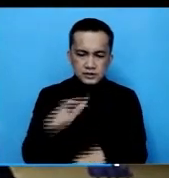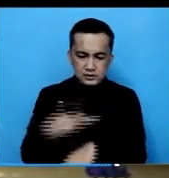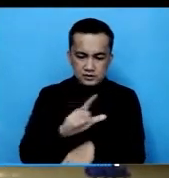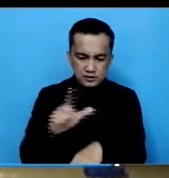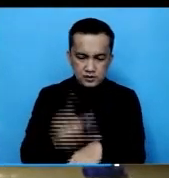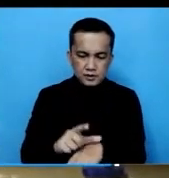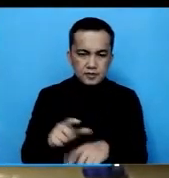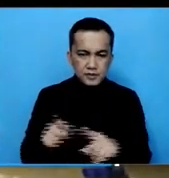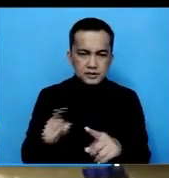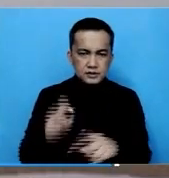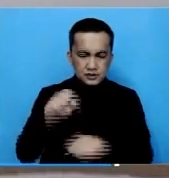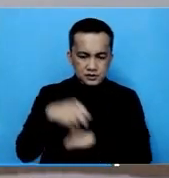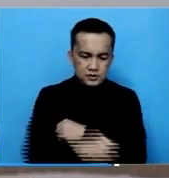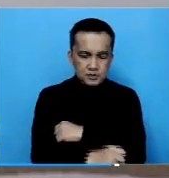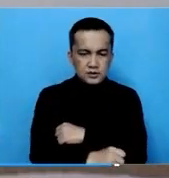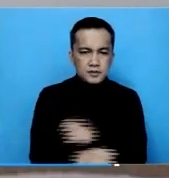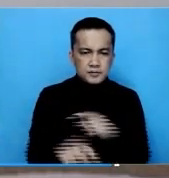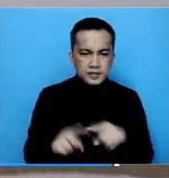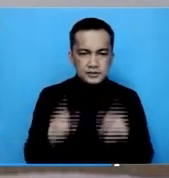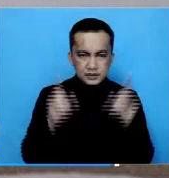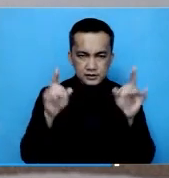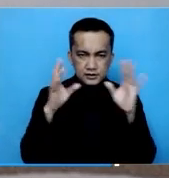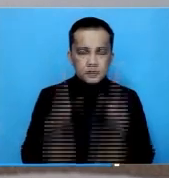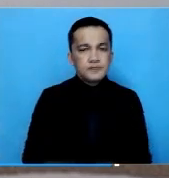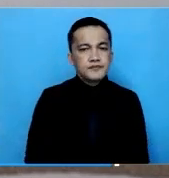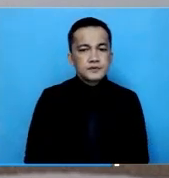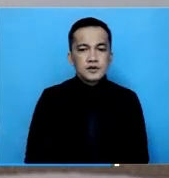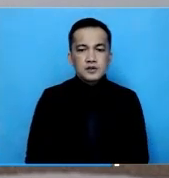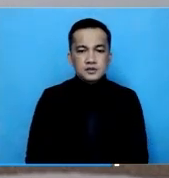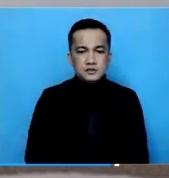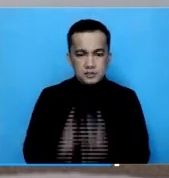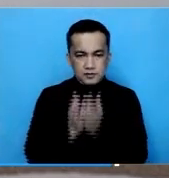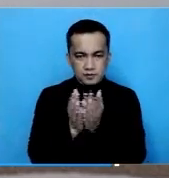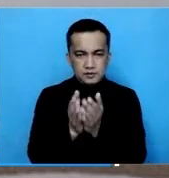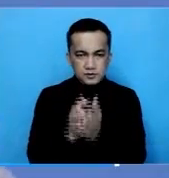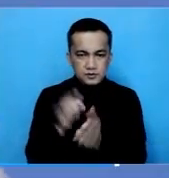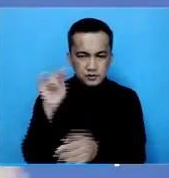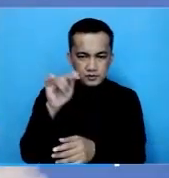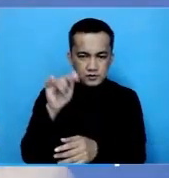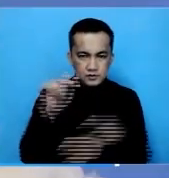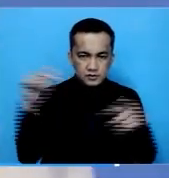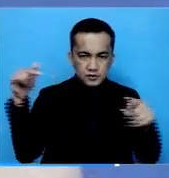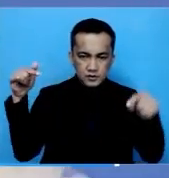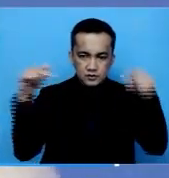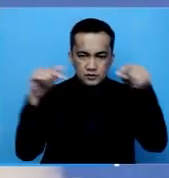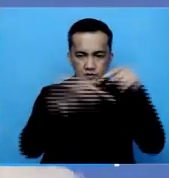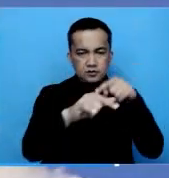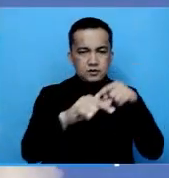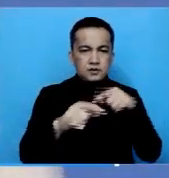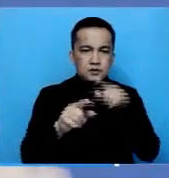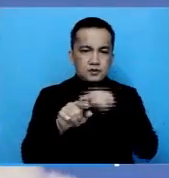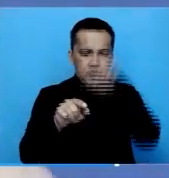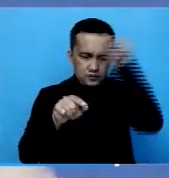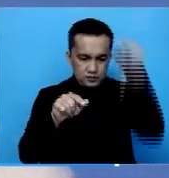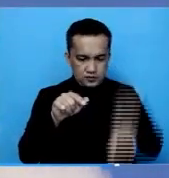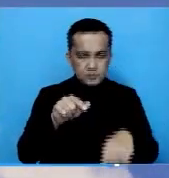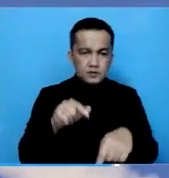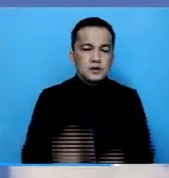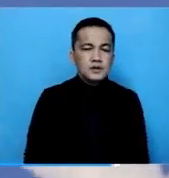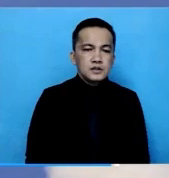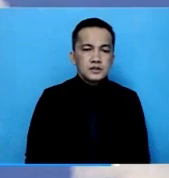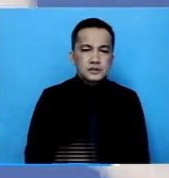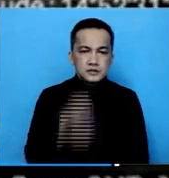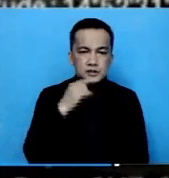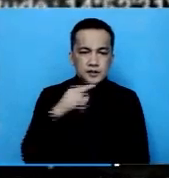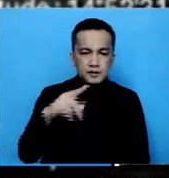sa dagat, pero delikado ito, lalo na sa mga barko at eroplanong dadaan sa drop zone. Naunang binalita ng